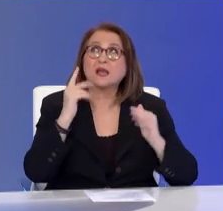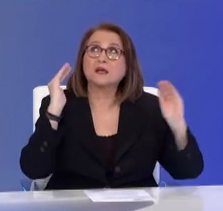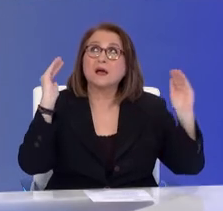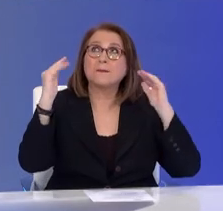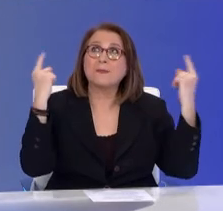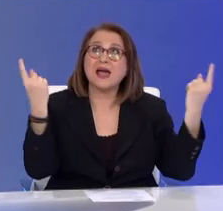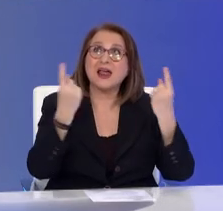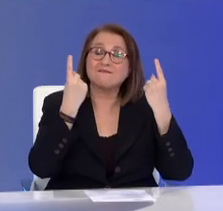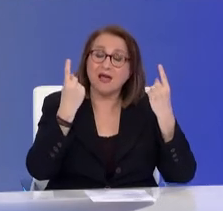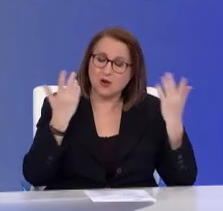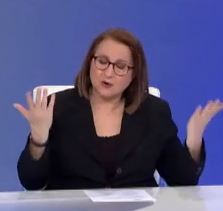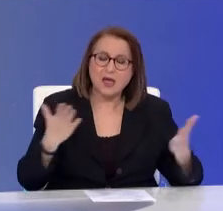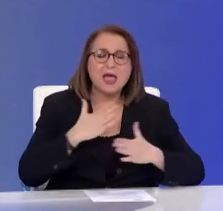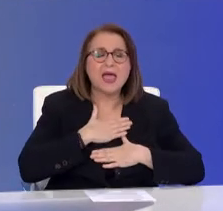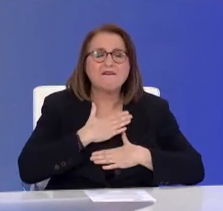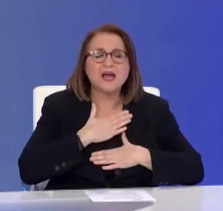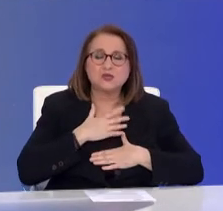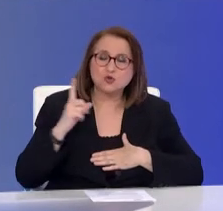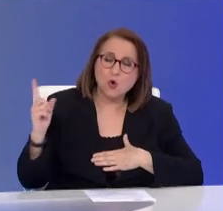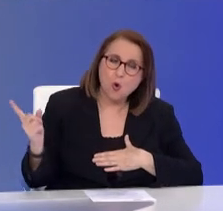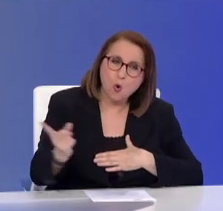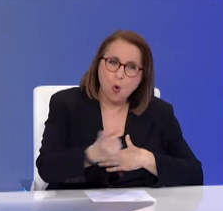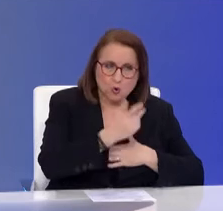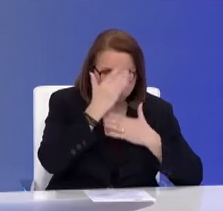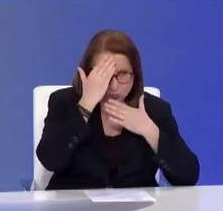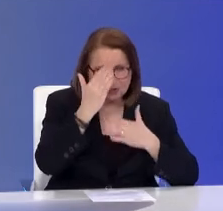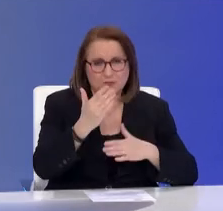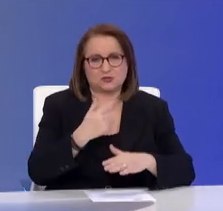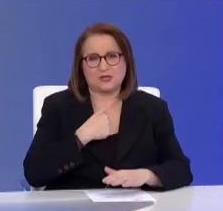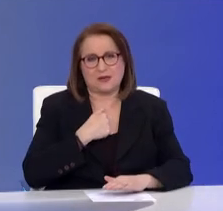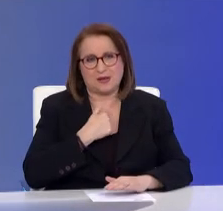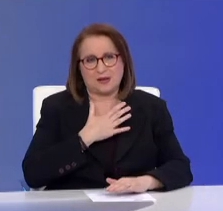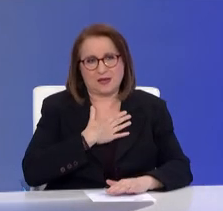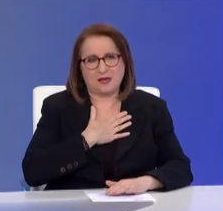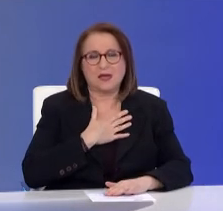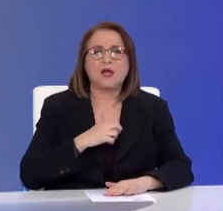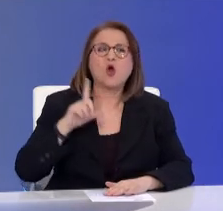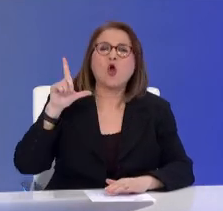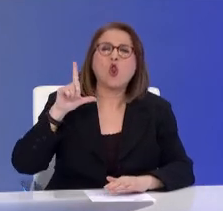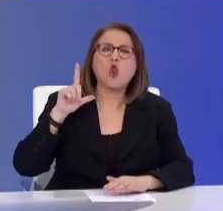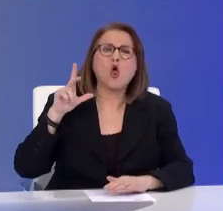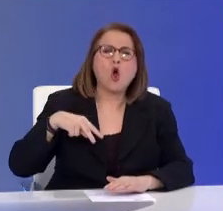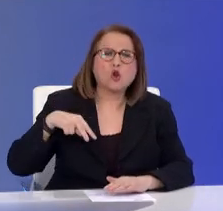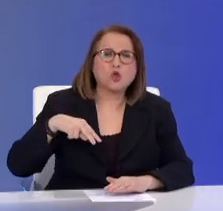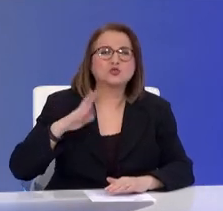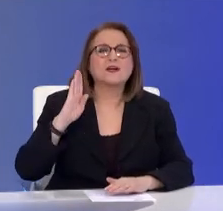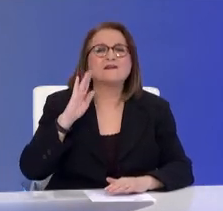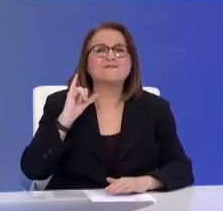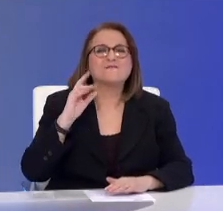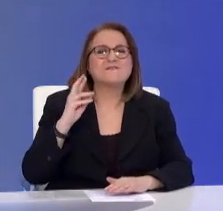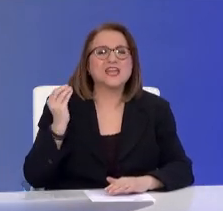την μεγάλη τιμή. Ο Λόρδος Βίρονας ήταν ένας ρομαντικός και